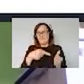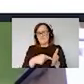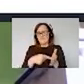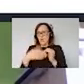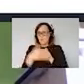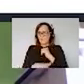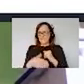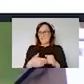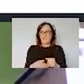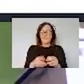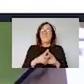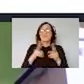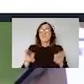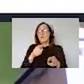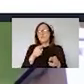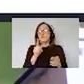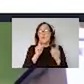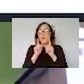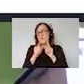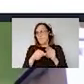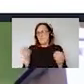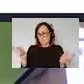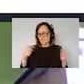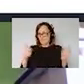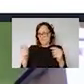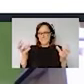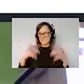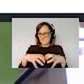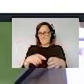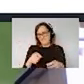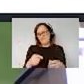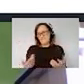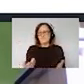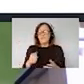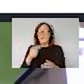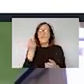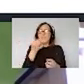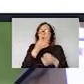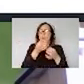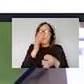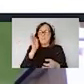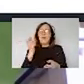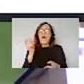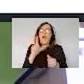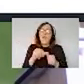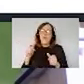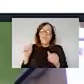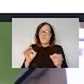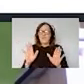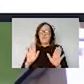naprawdę w trakcie tych zajęć. Ja wrócę do niego na moment, żeby chwilę o nim poopowiadać, ale tak